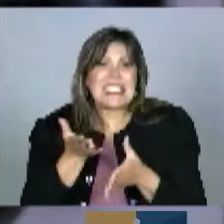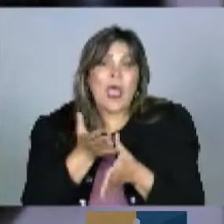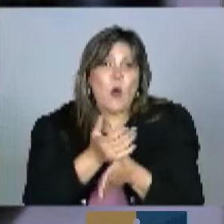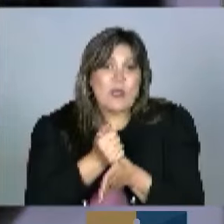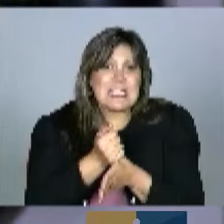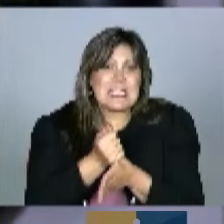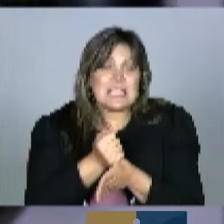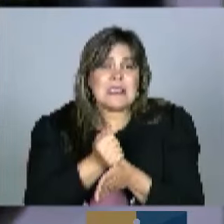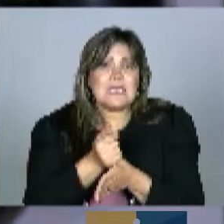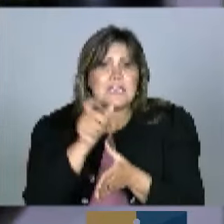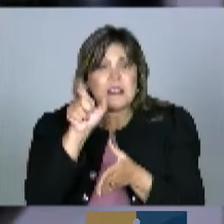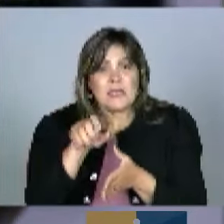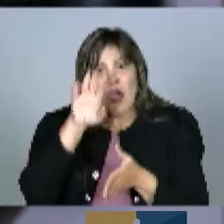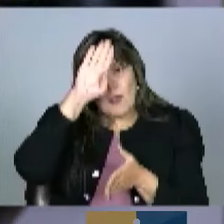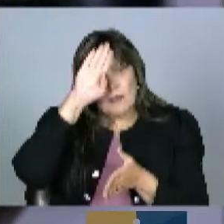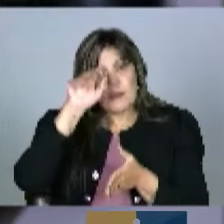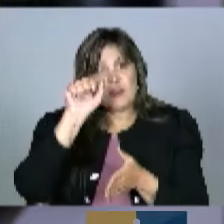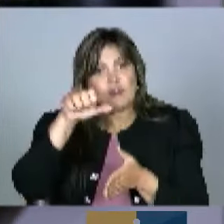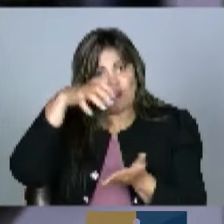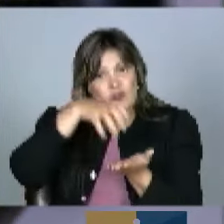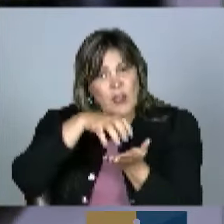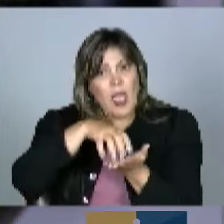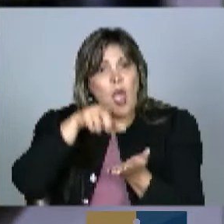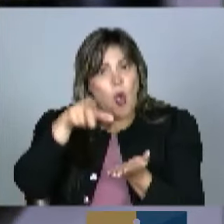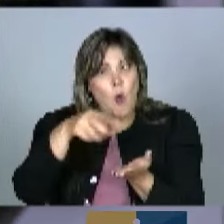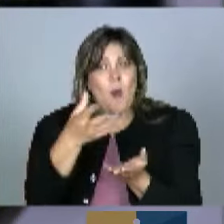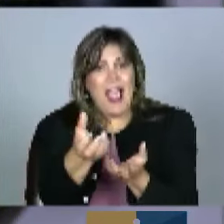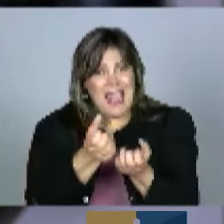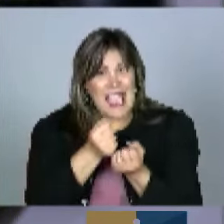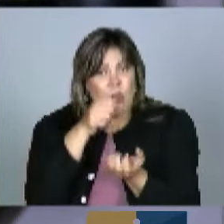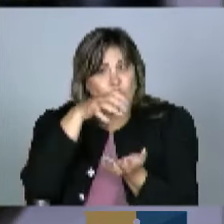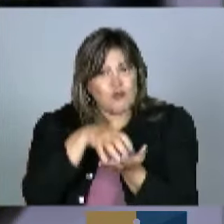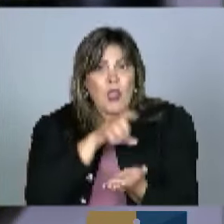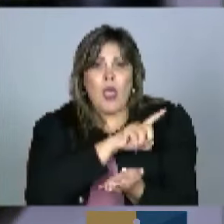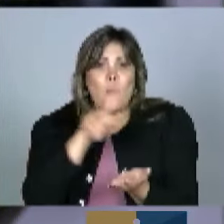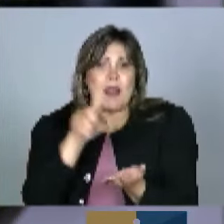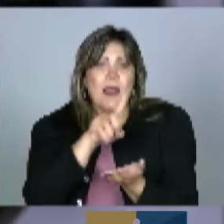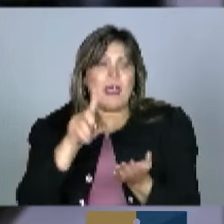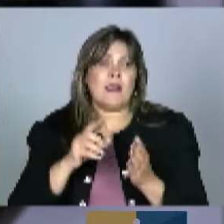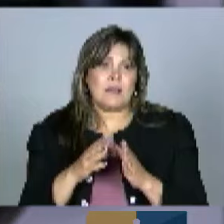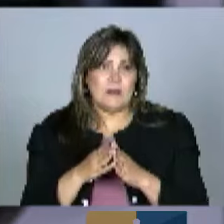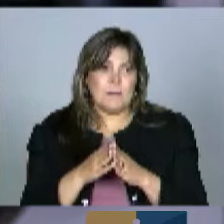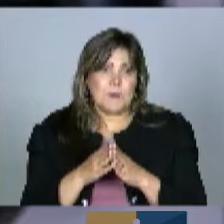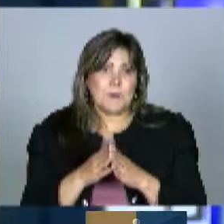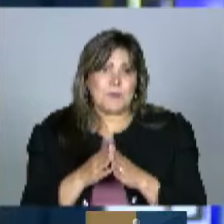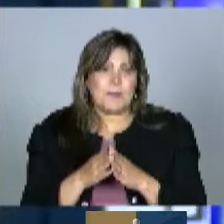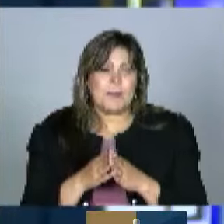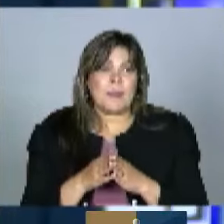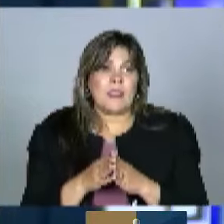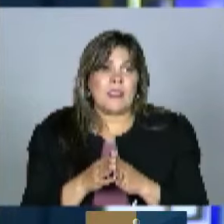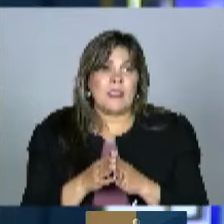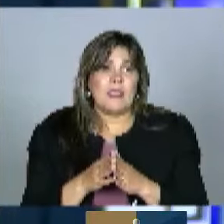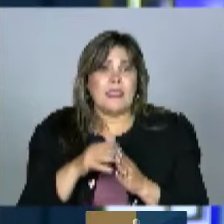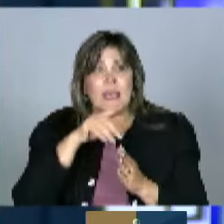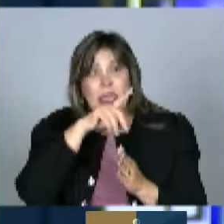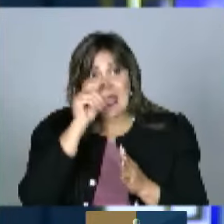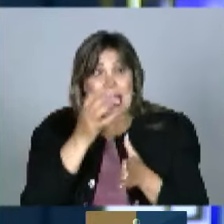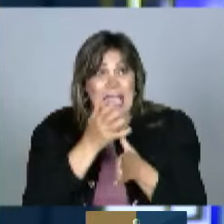سال شكرا لا لا شكرا هي امتد ليها هي امتد هو ماله يتزوجها هي اتجوزت فيها